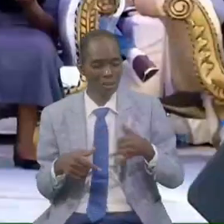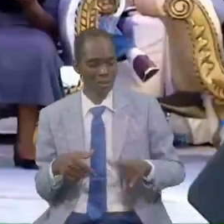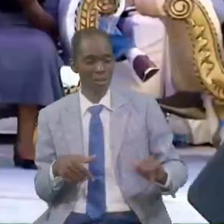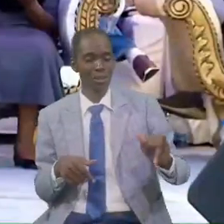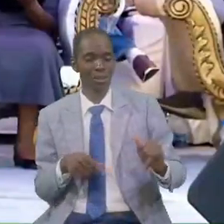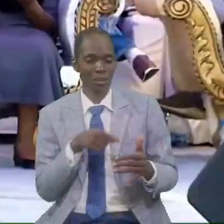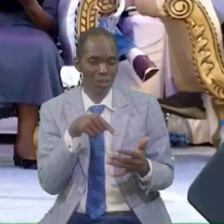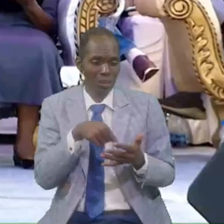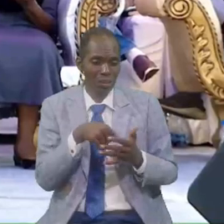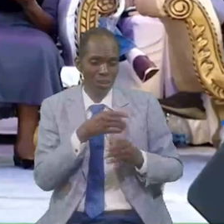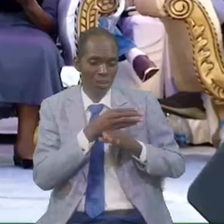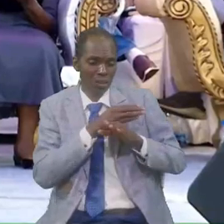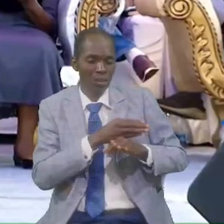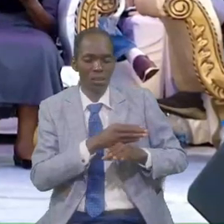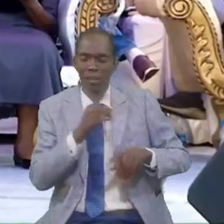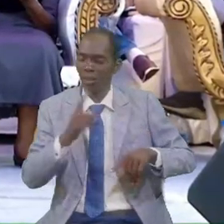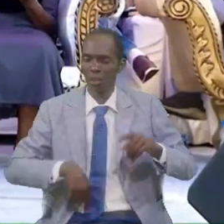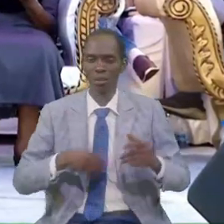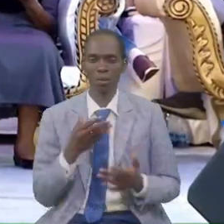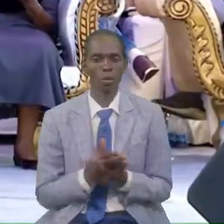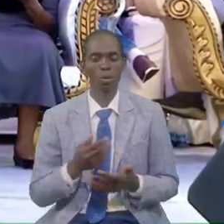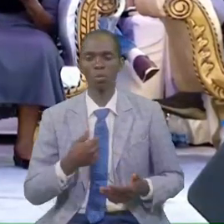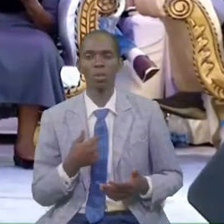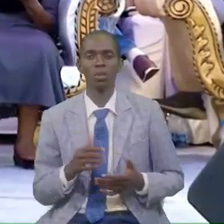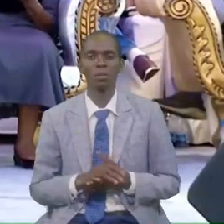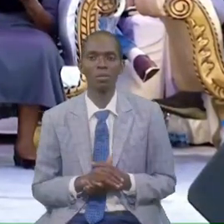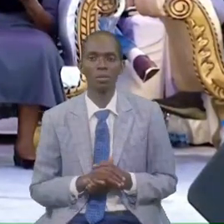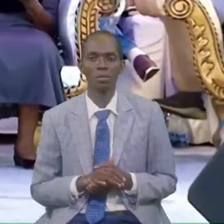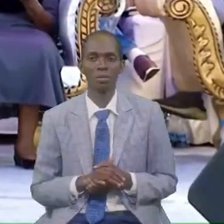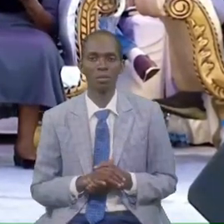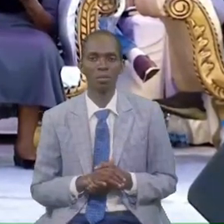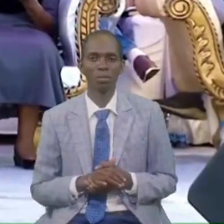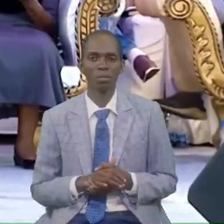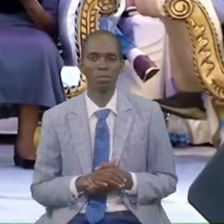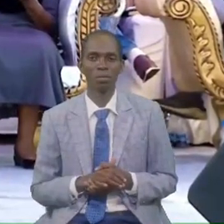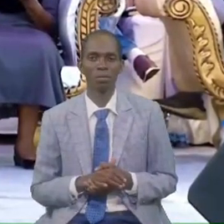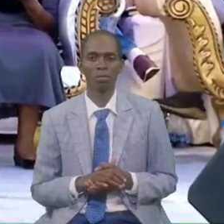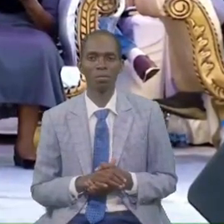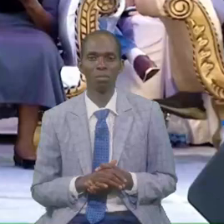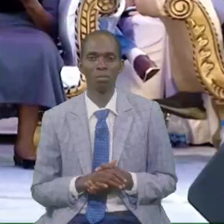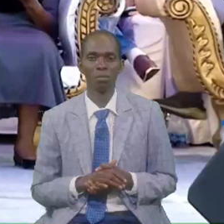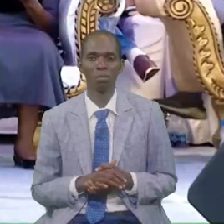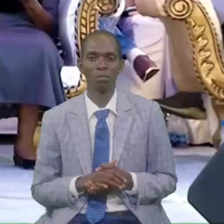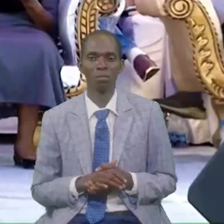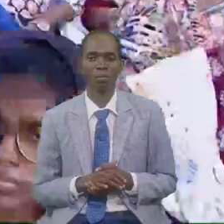Et il y a des gens qui voient ces épines-là, ils voient toutes ces choses et ils se disent, ces épines ne vont pas m'arrêter.